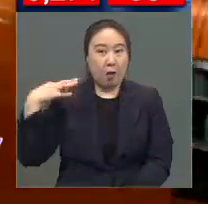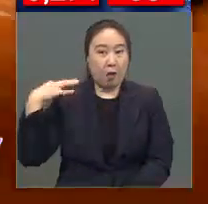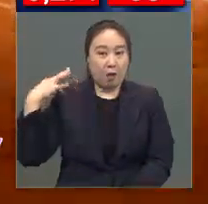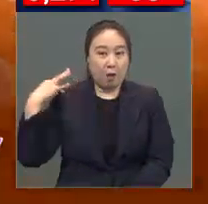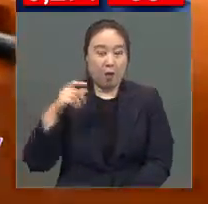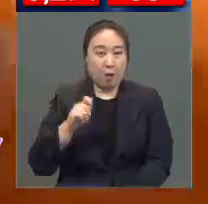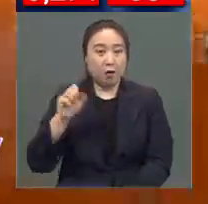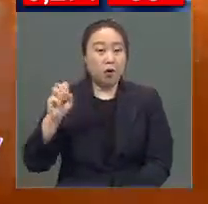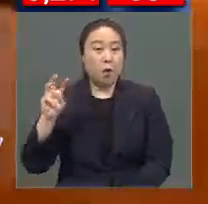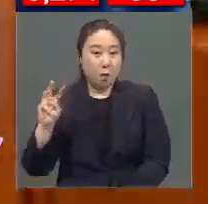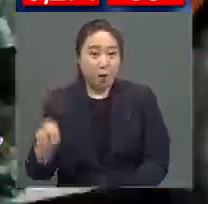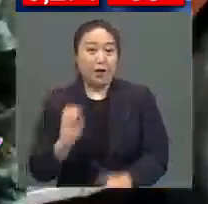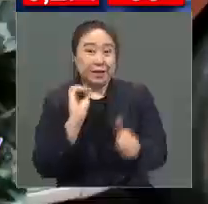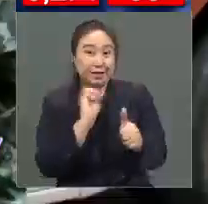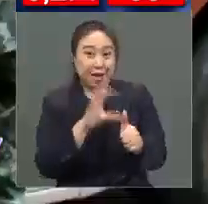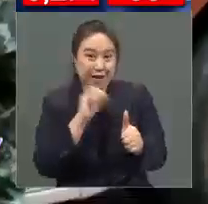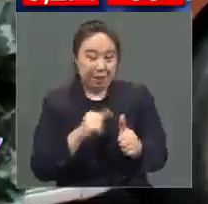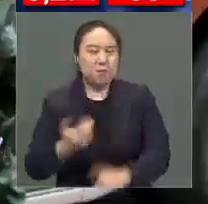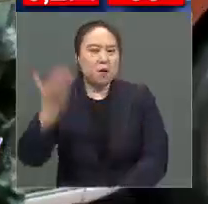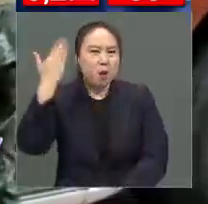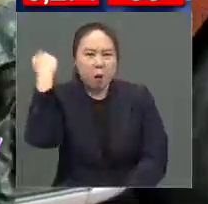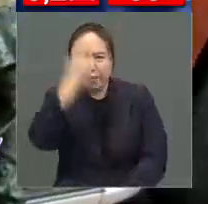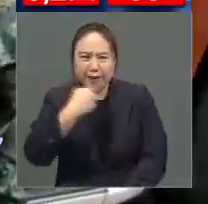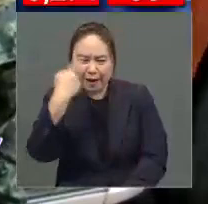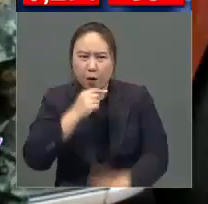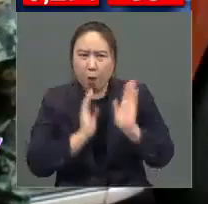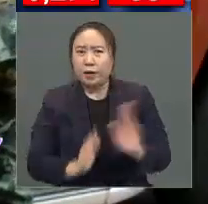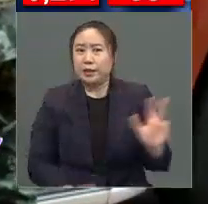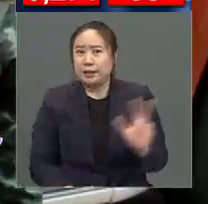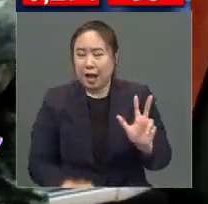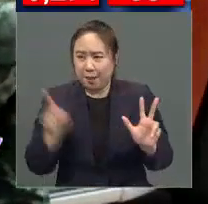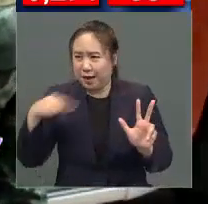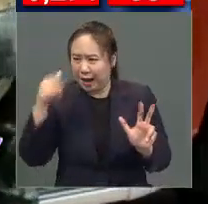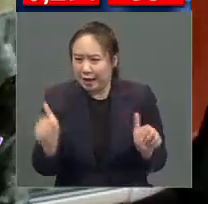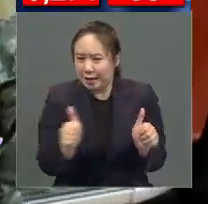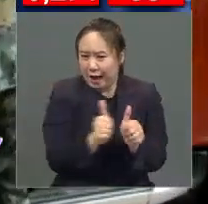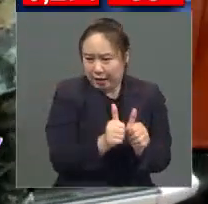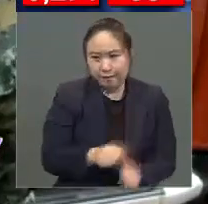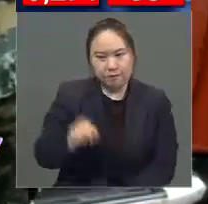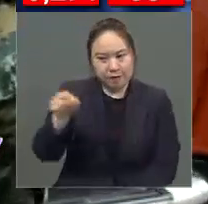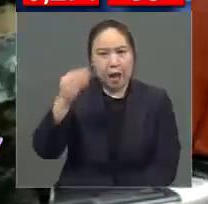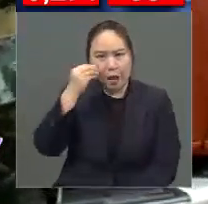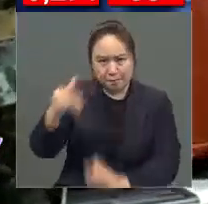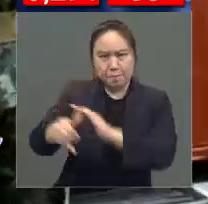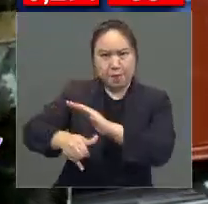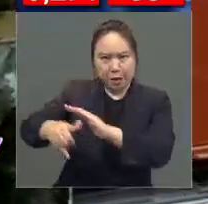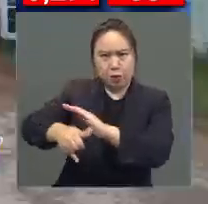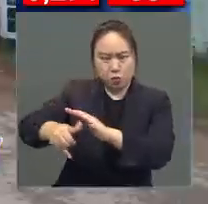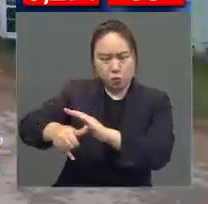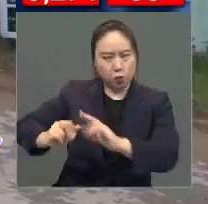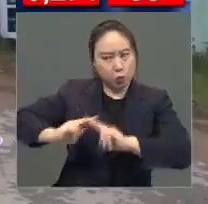อสมแนะนำผู้ที่อาจจะเคยไปใกล้ชิดกับบุคคลทั้งสามคนนี้ให้กับตัวอยู่ที่บ้านเฝ้าสังเกตอาการ